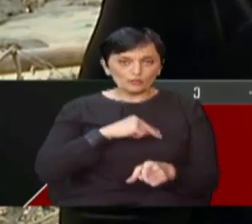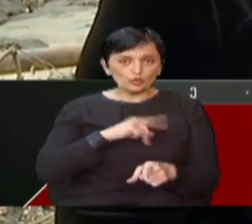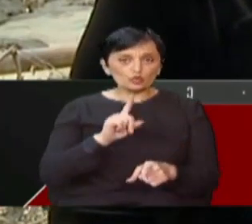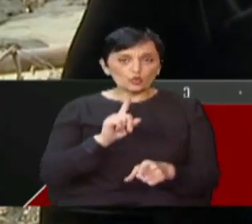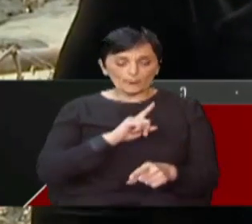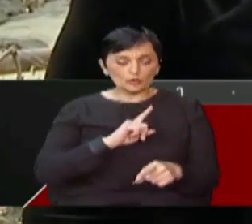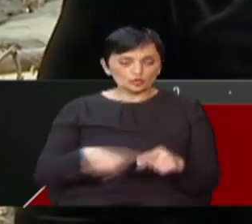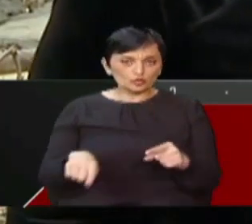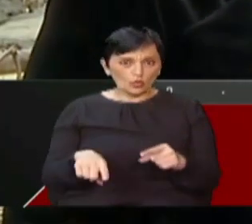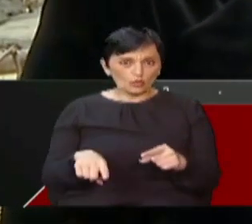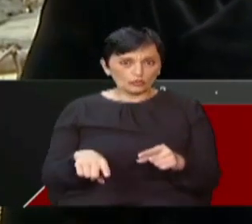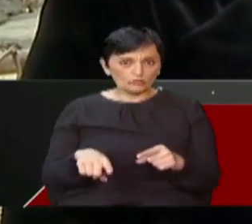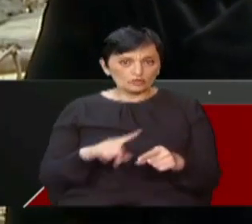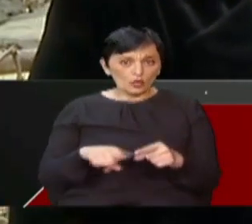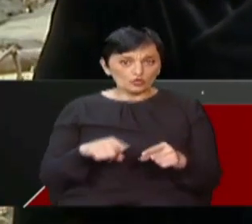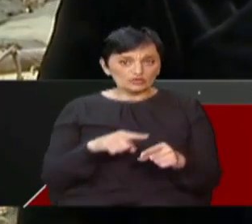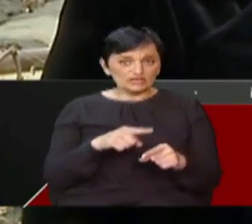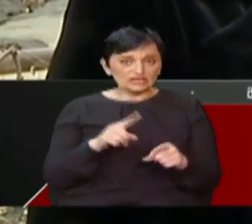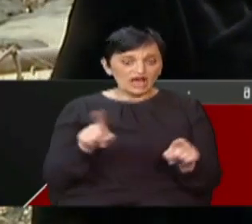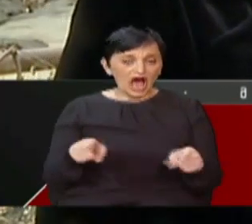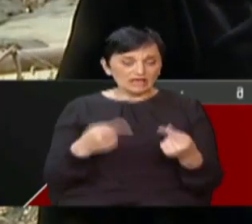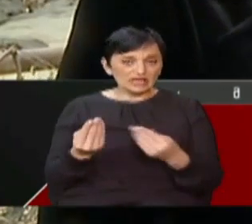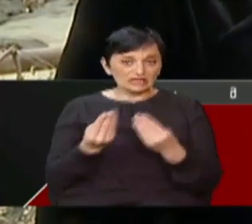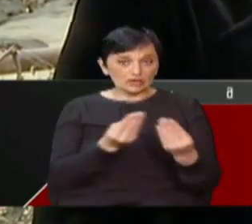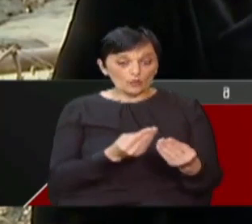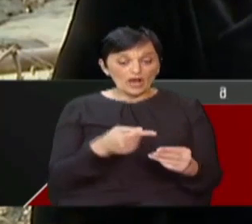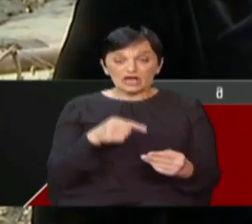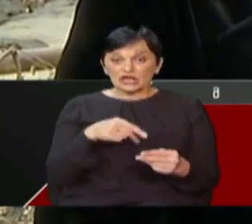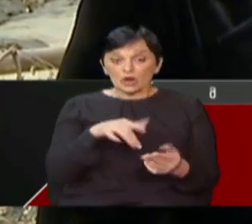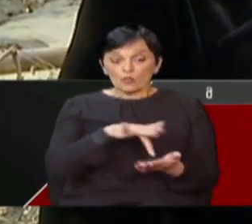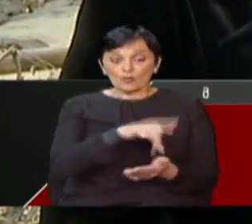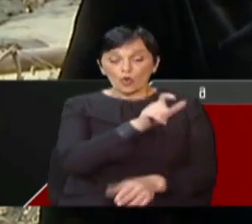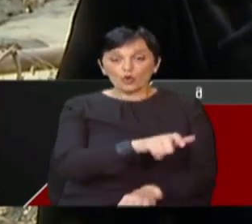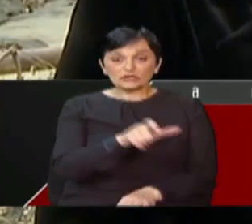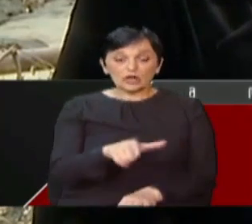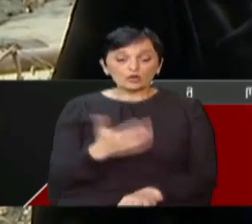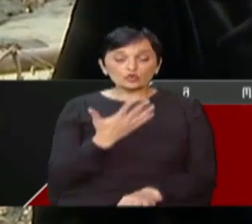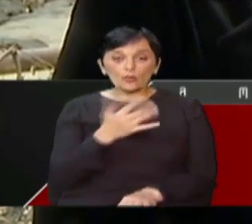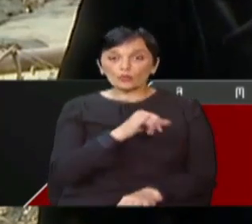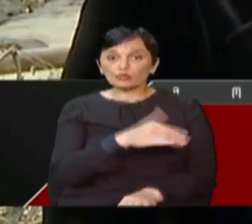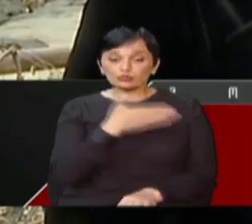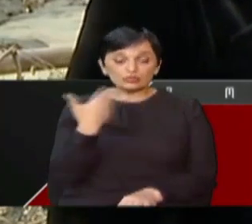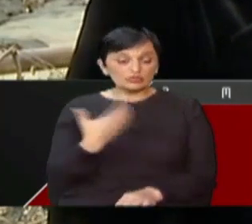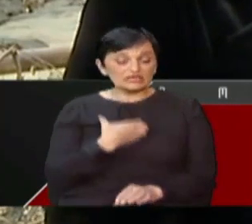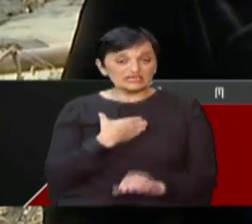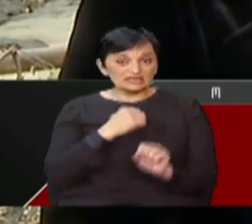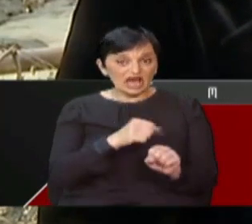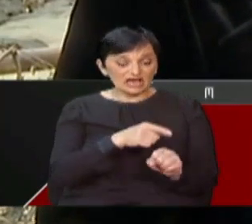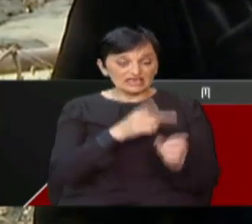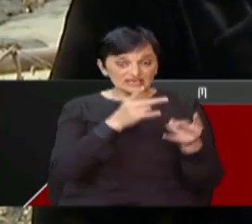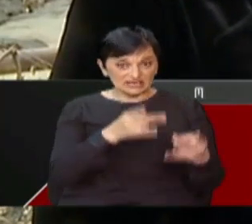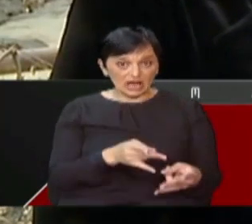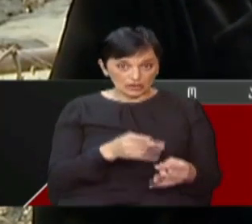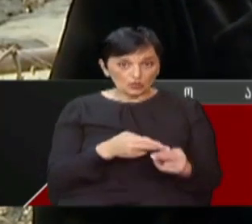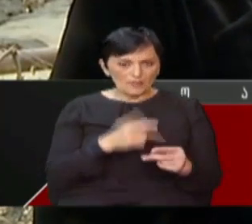იქნეს ზარალი ანაზღაურებული, ხოლო იმ მოსახლეობას, რომელსაც არა აქვს დაზღვეული და დაზიანდა,